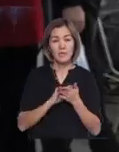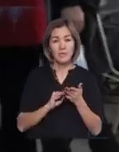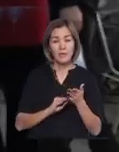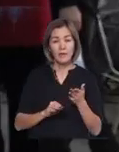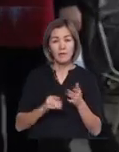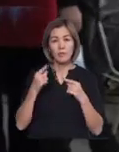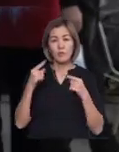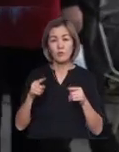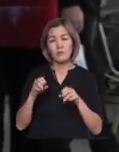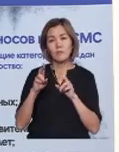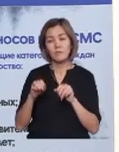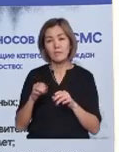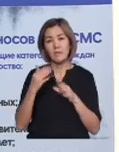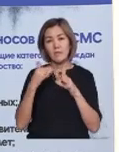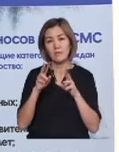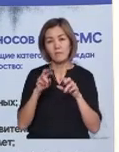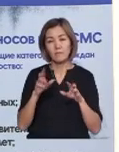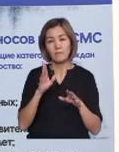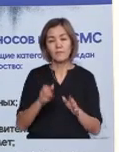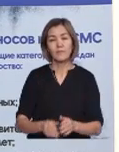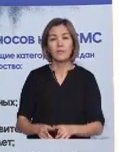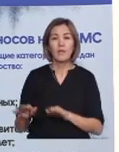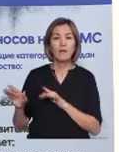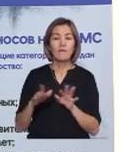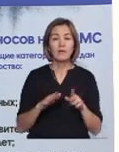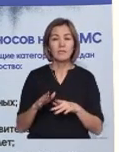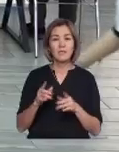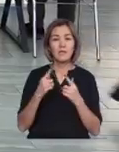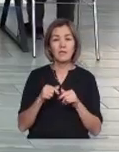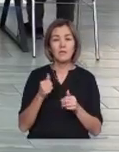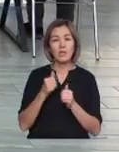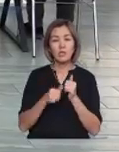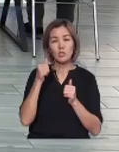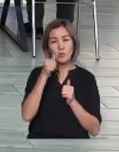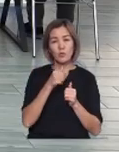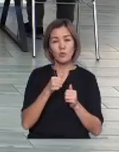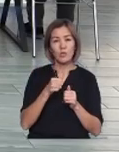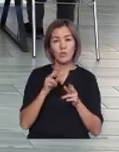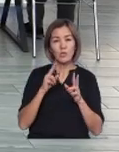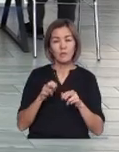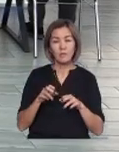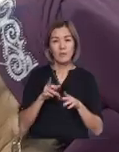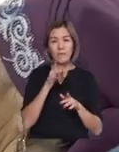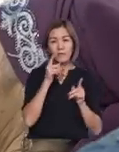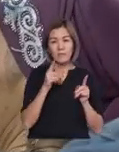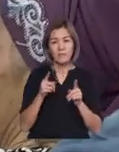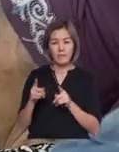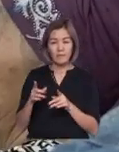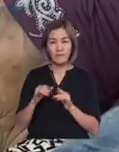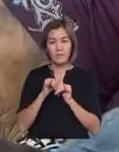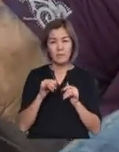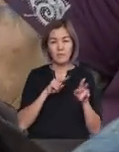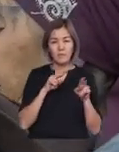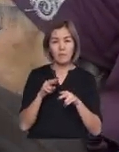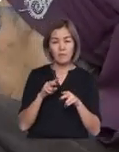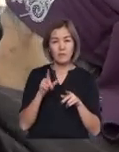направление другим узким специалистам. Такие акции в областном центре организуются регулярно. Проводятся скрининги по возрастам, ведется динамическое